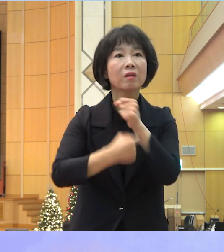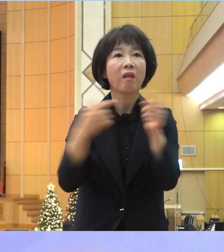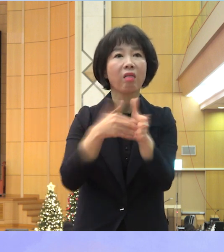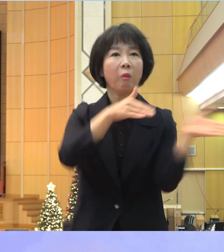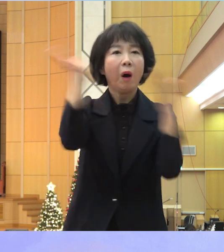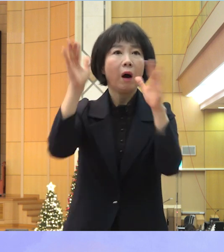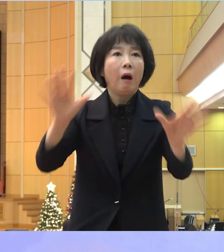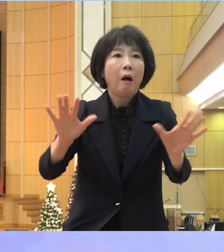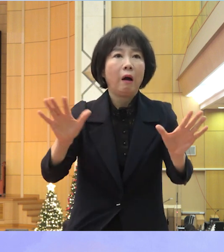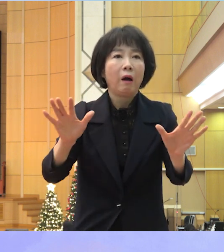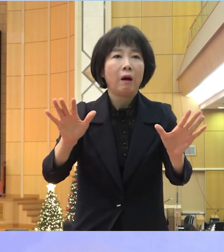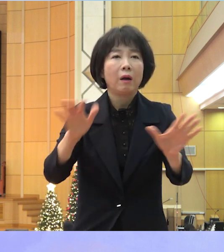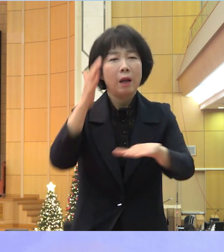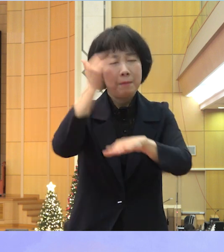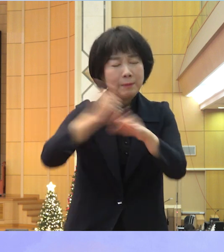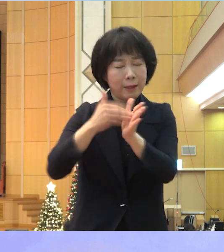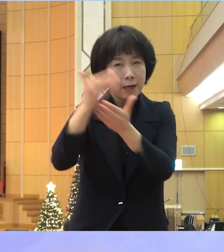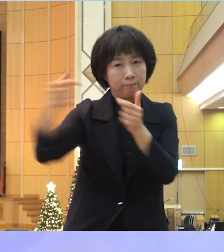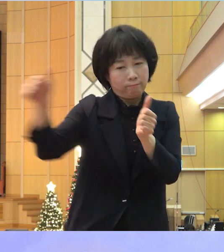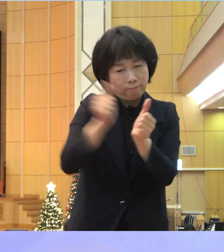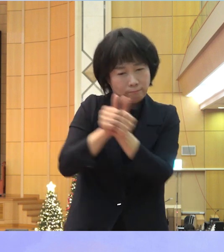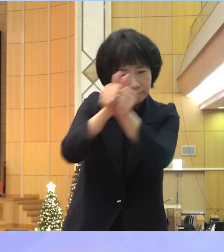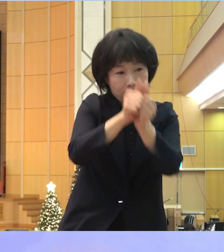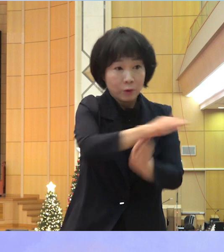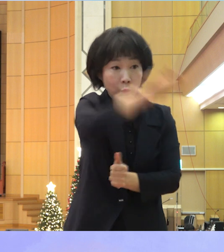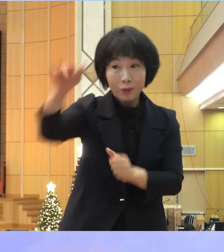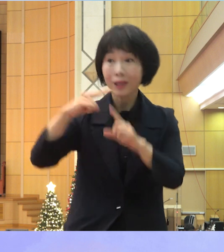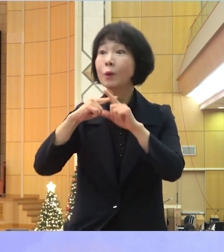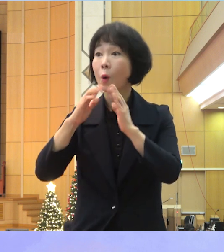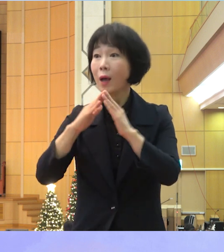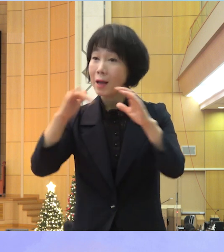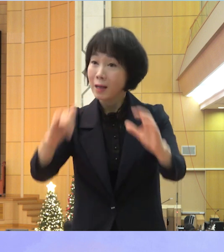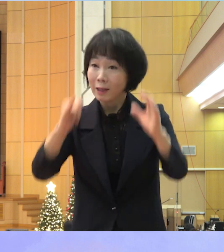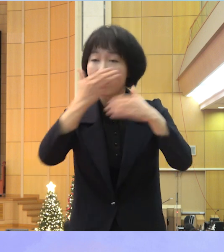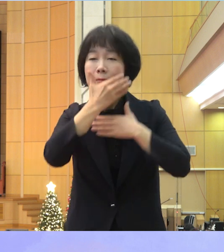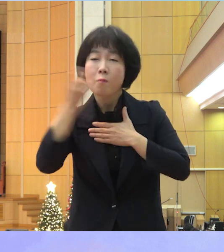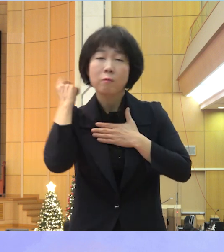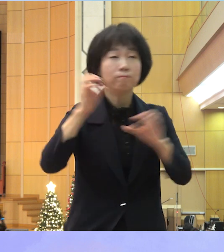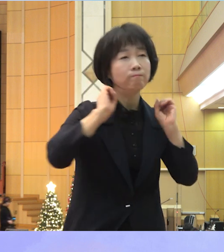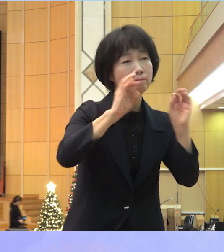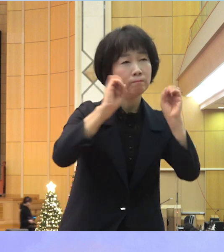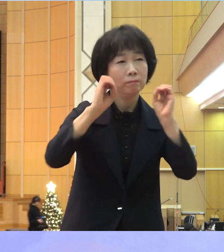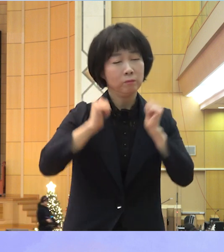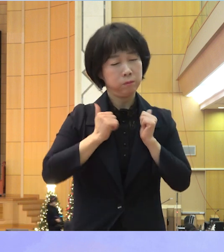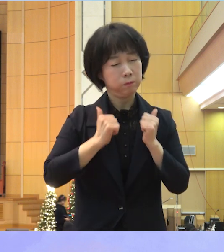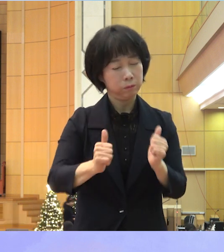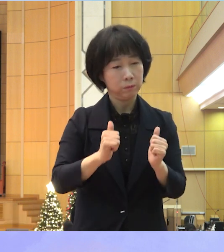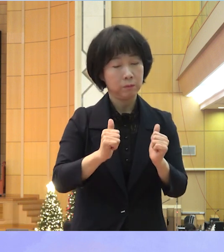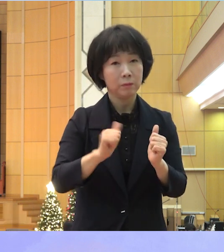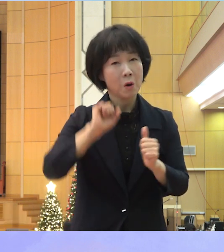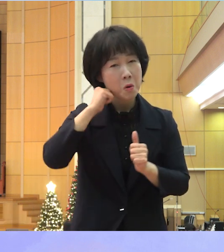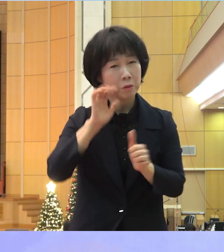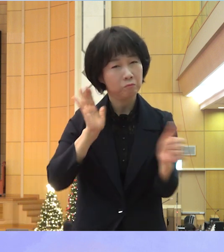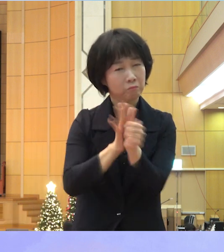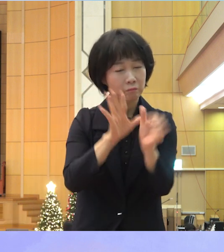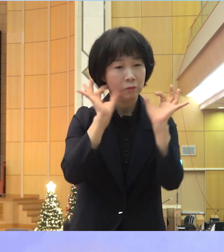있사오니 하나님 끝까지 함께 해주셔서 우리 녹산교회가 세계로 선교하고 이제 구제하며 선교하며